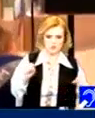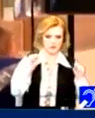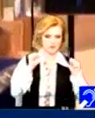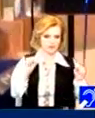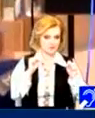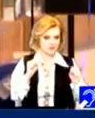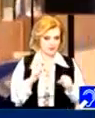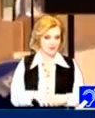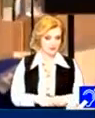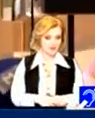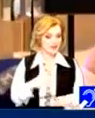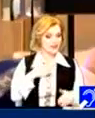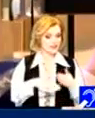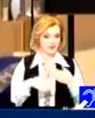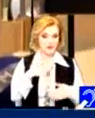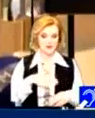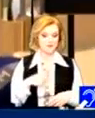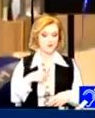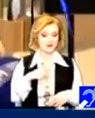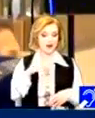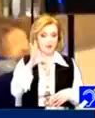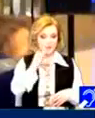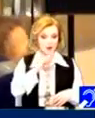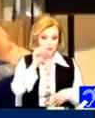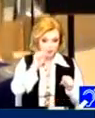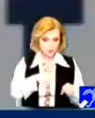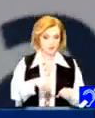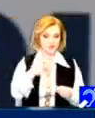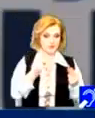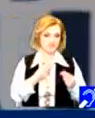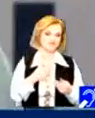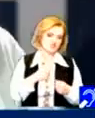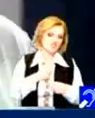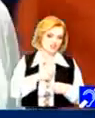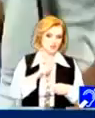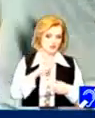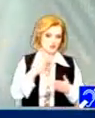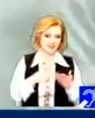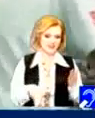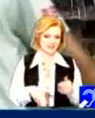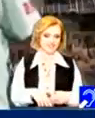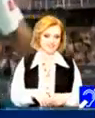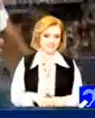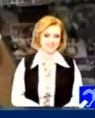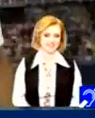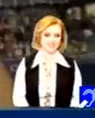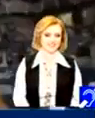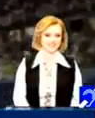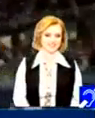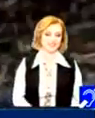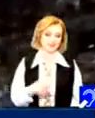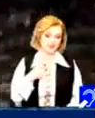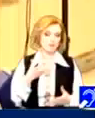și mă bucur că am apucat să-l prind și păcat că am pierdut, cum am mai spus, dar cred că a